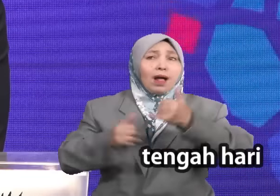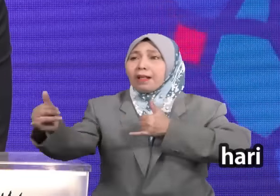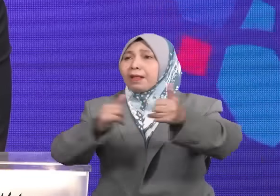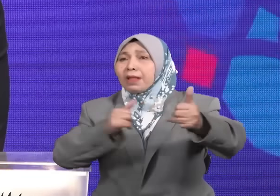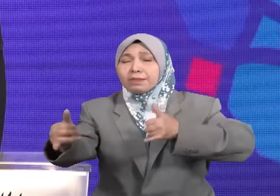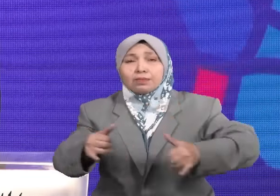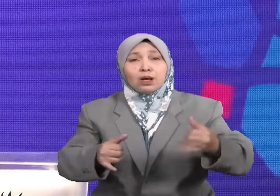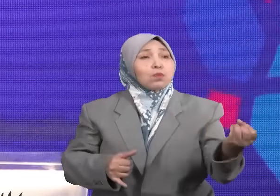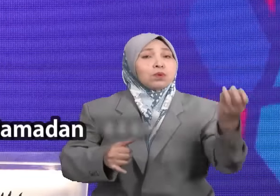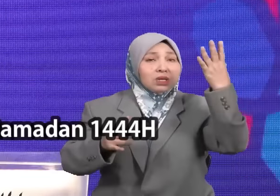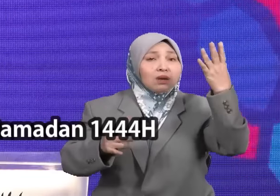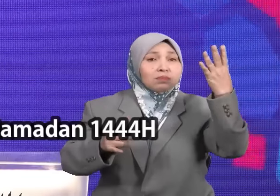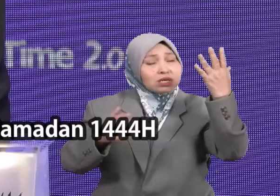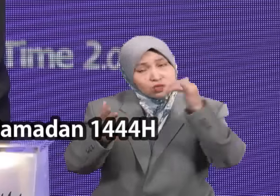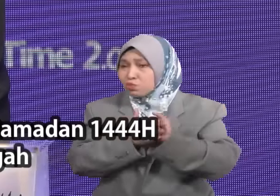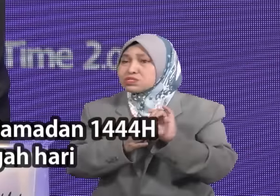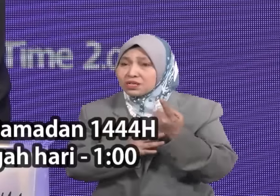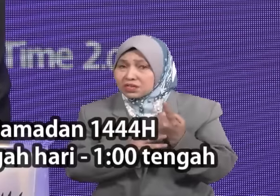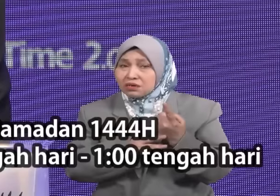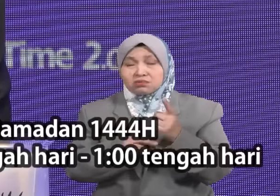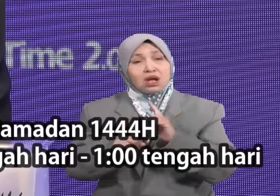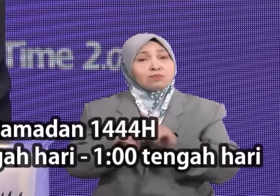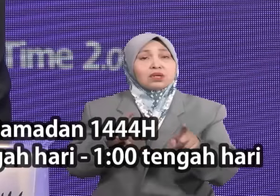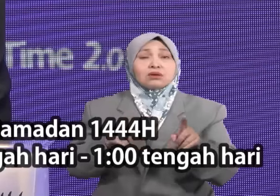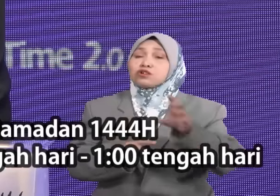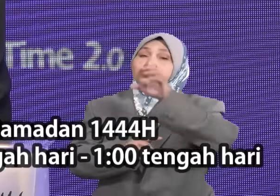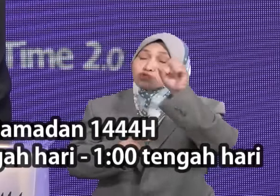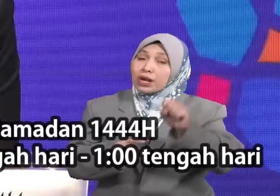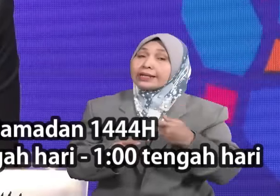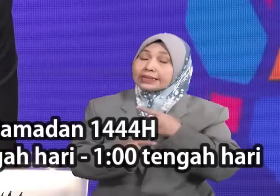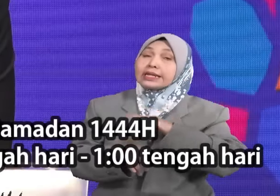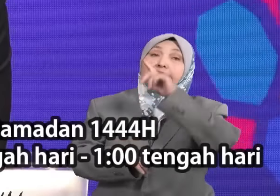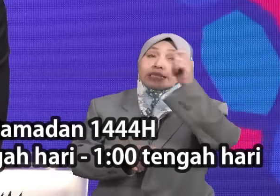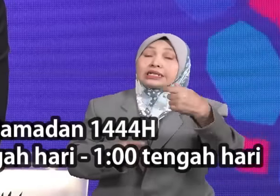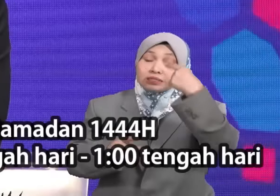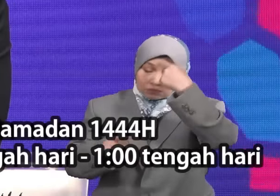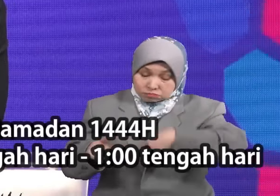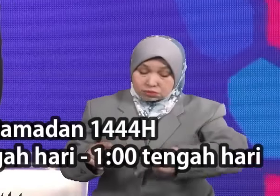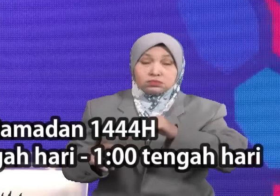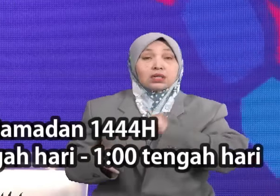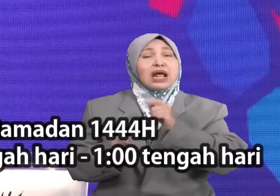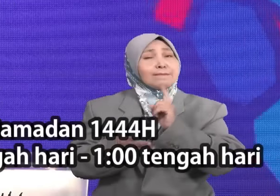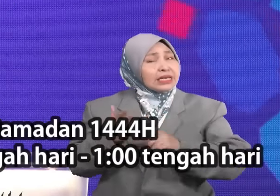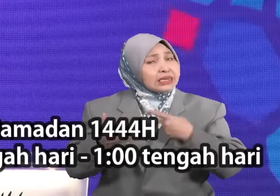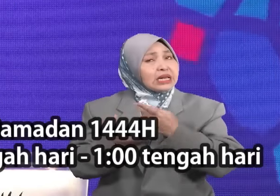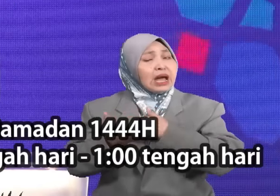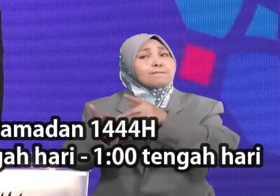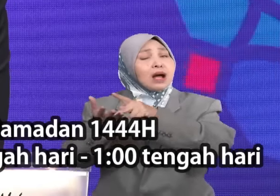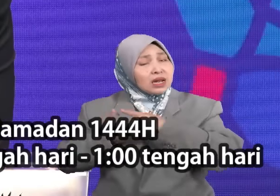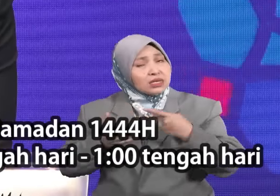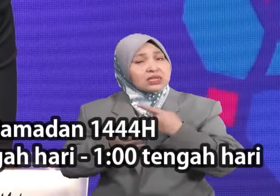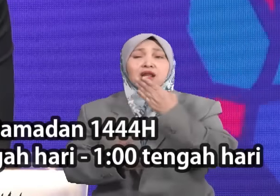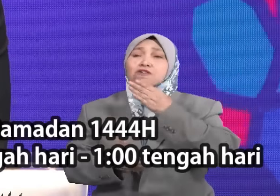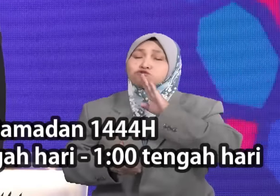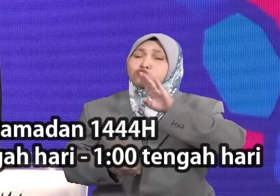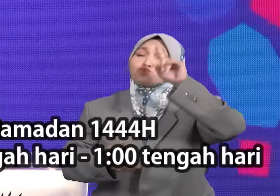buka puasa, kemudian itu saja. Tapi setiap soalan yang kita nak tanya diri kita, apa yang kita nak Ramadan ni? Kita nak pahala, kita nak syukur,